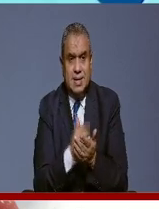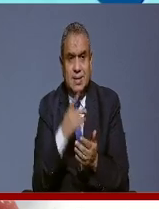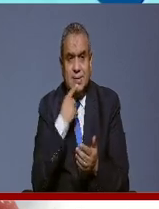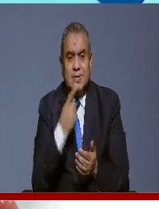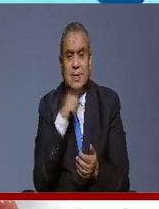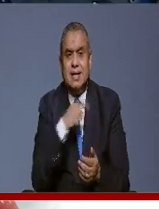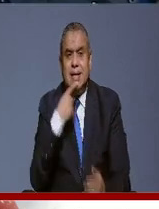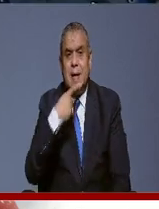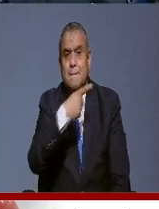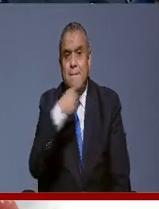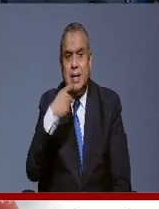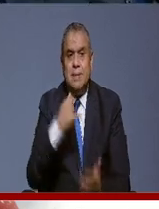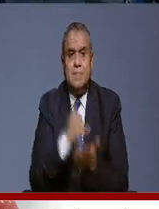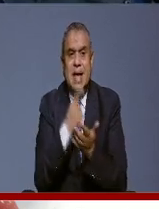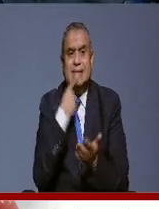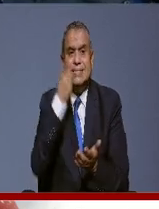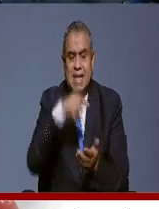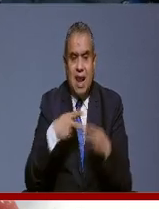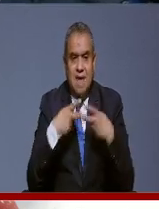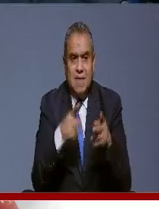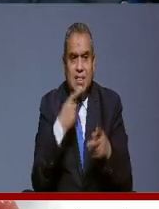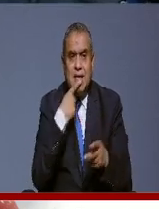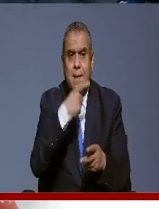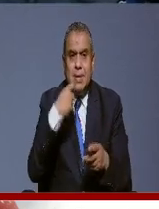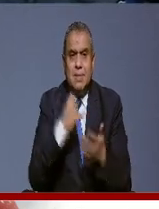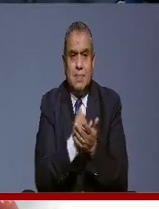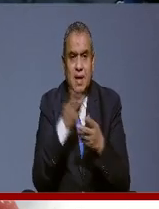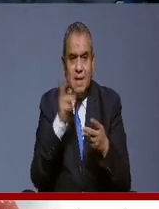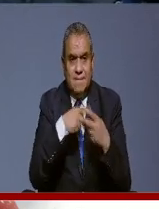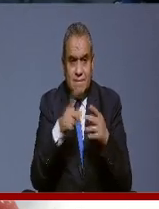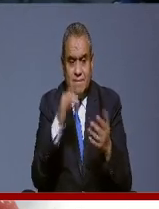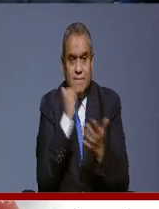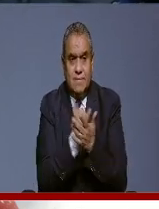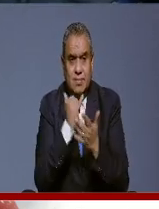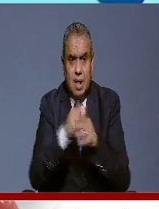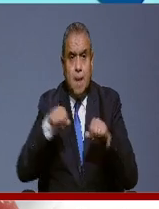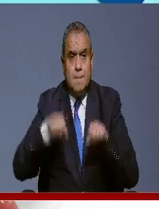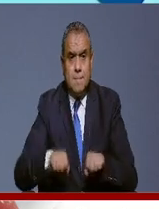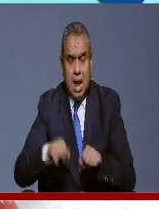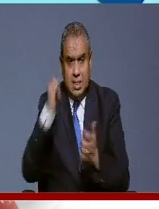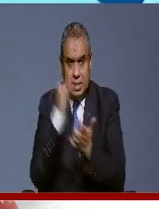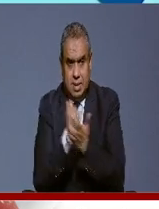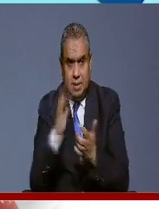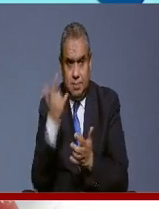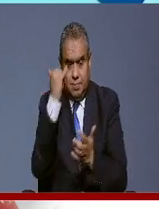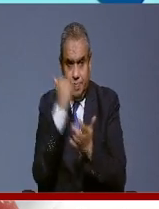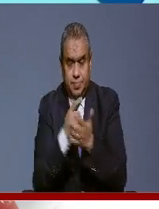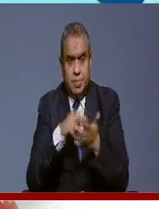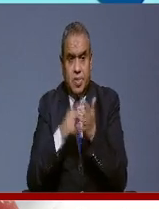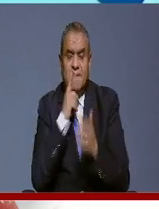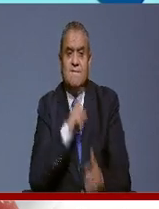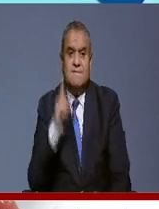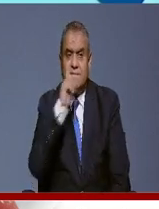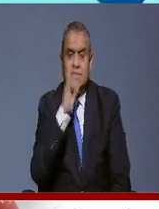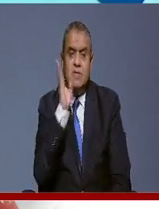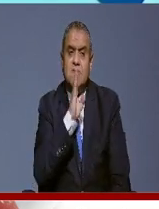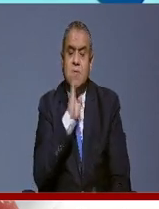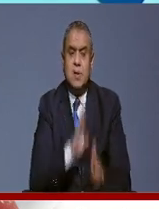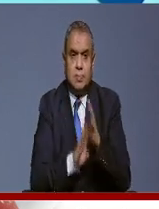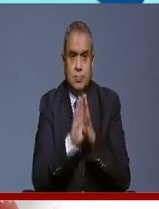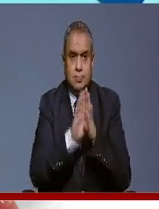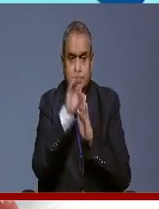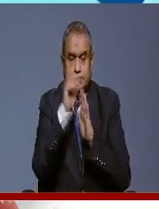كل سنة يا فندم، واحنا ان شاء الله هنتولى ادارتها، ربطها بالمستوى الفني، رفع